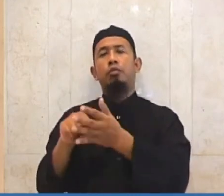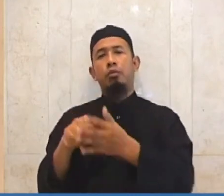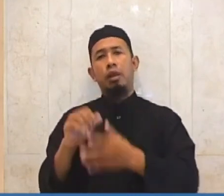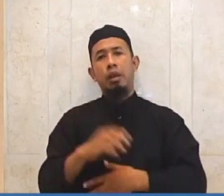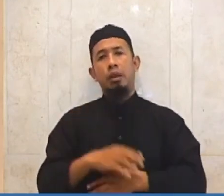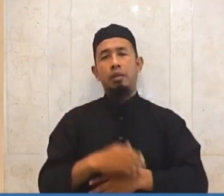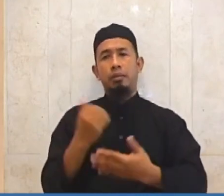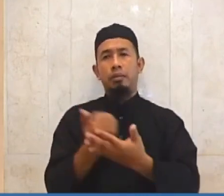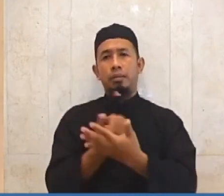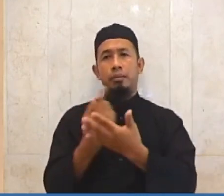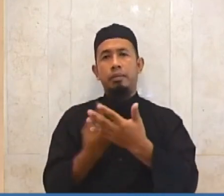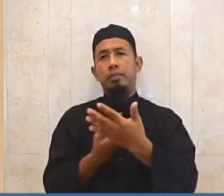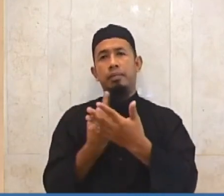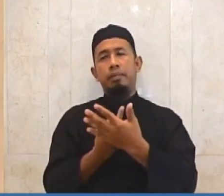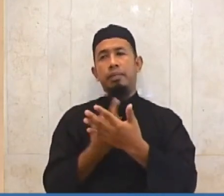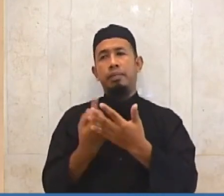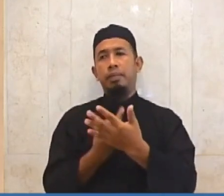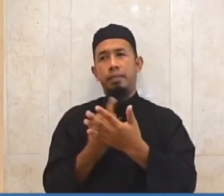wasamulillahaminah